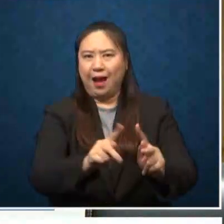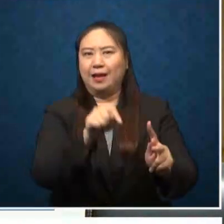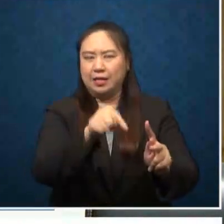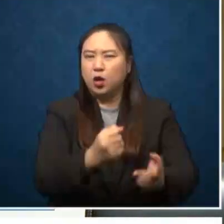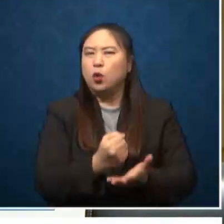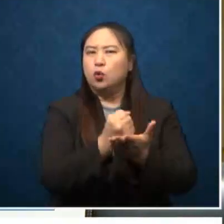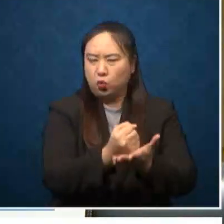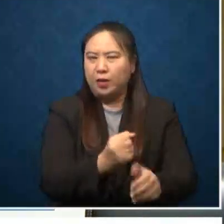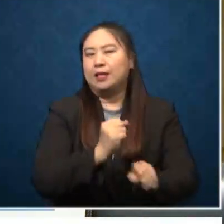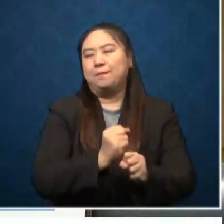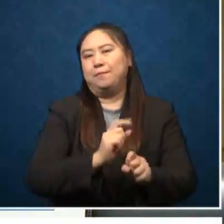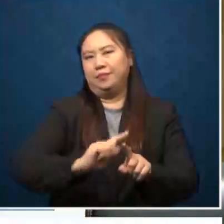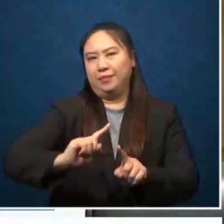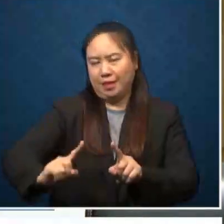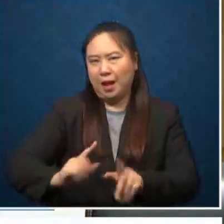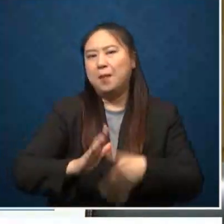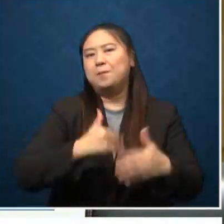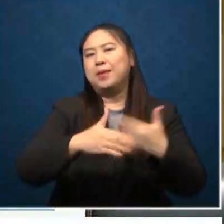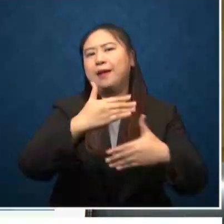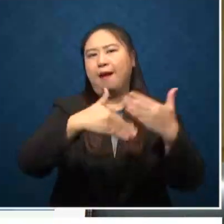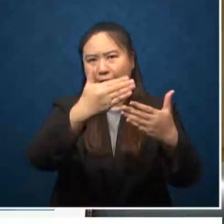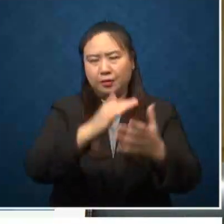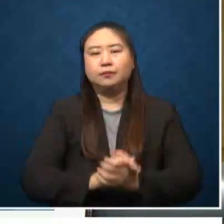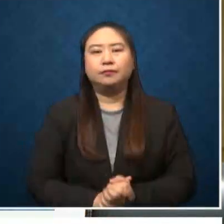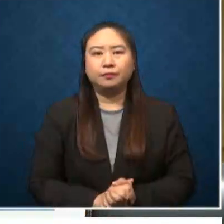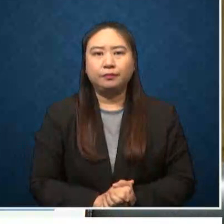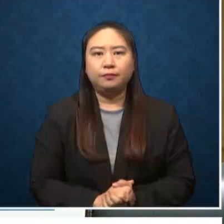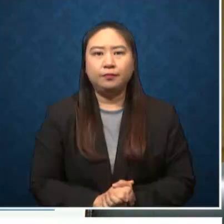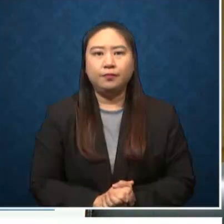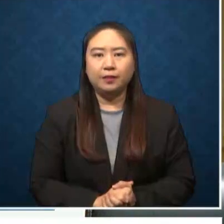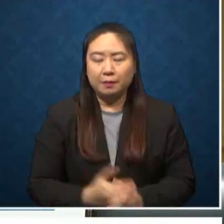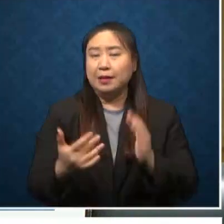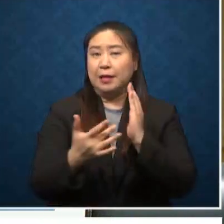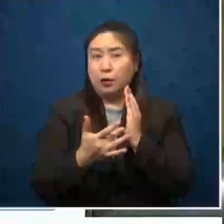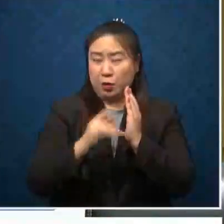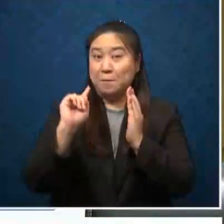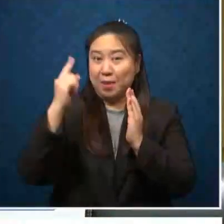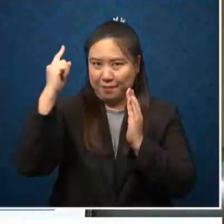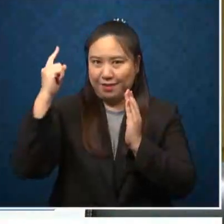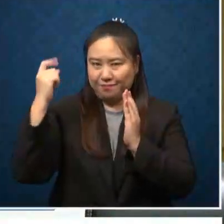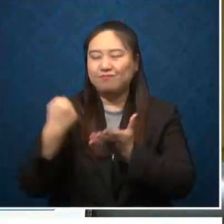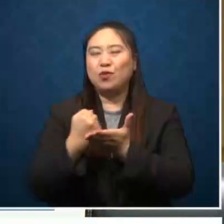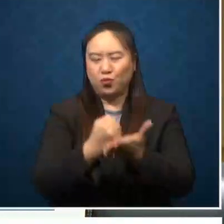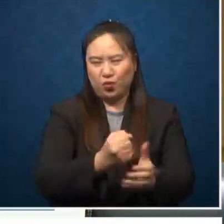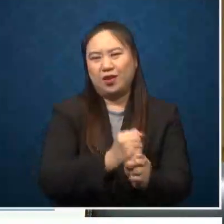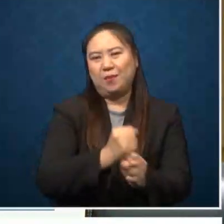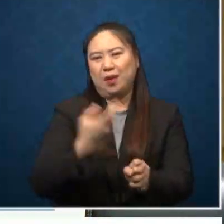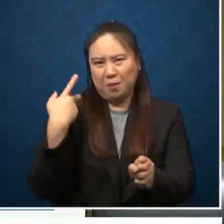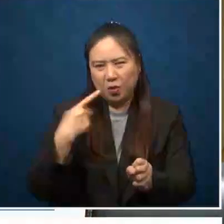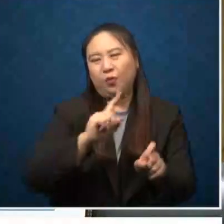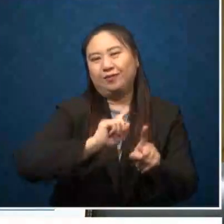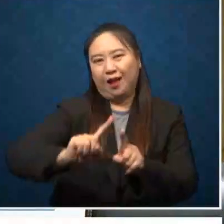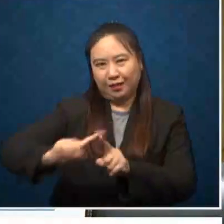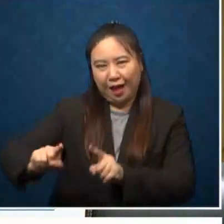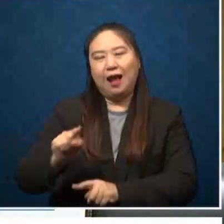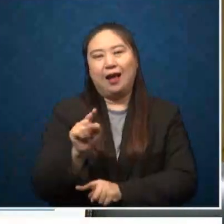การขับเคลื่อนกลไกการพัฒนาหมู่บ้านการนำเทคโนโลยีสมัยใหม่เข้ามาใช้ประโยชน์ก็